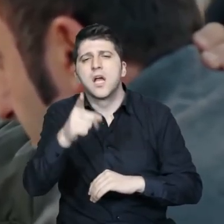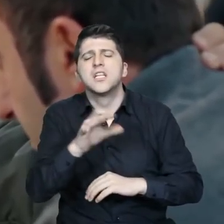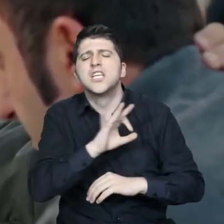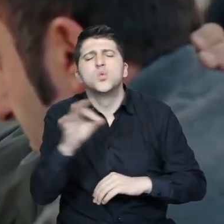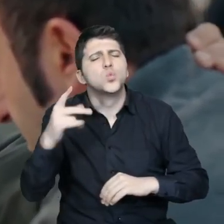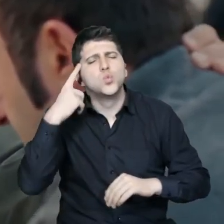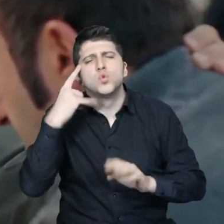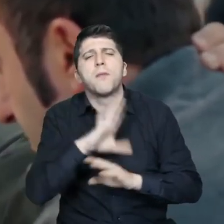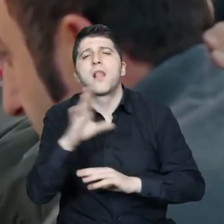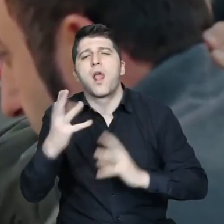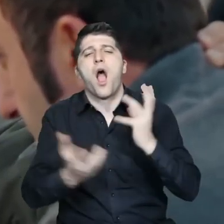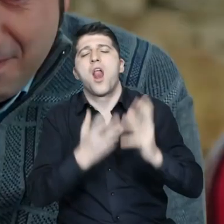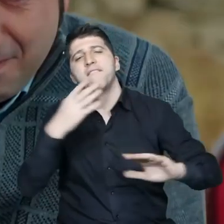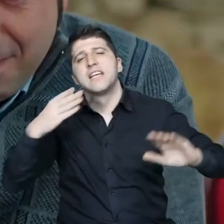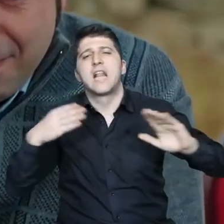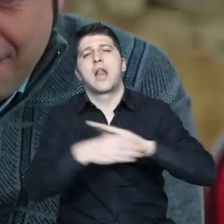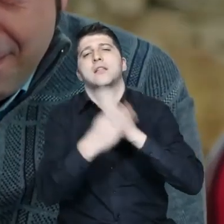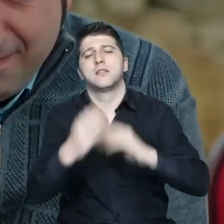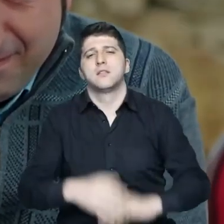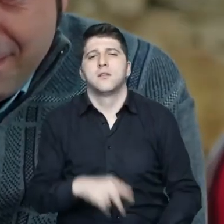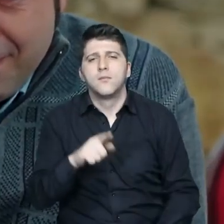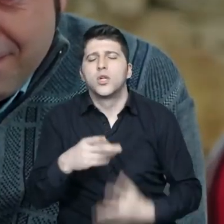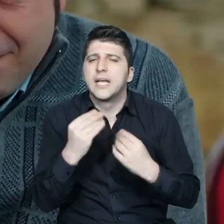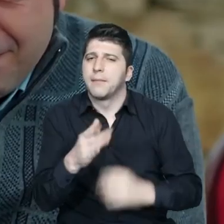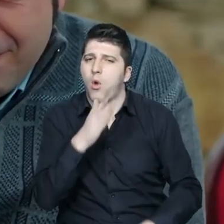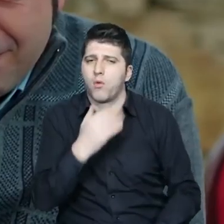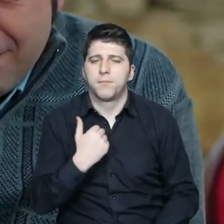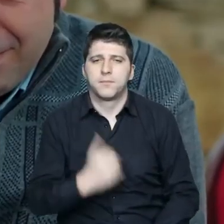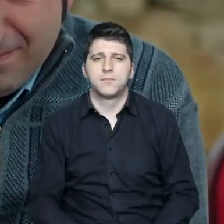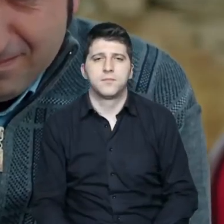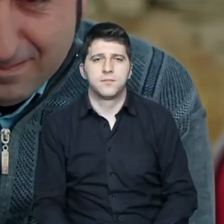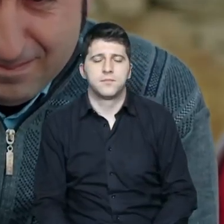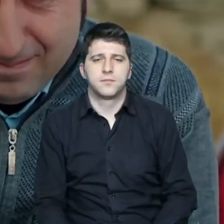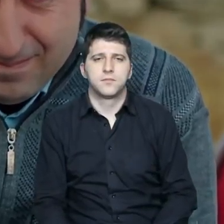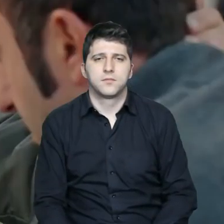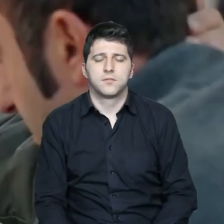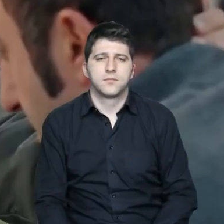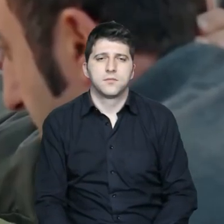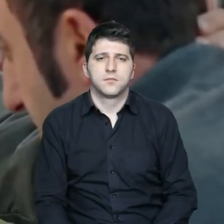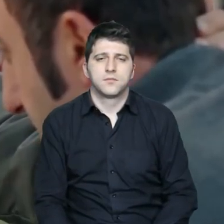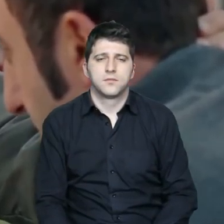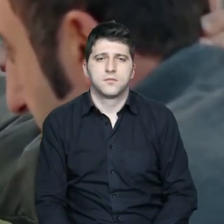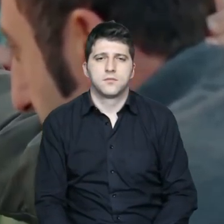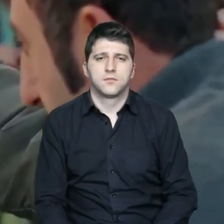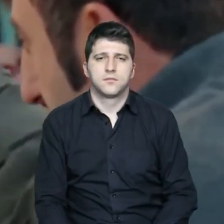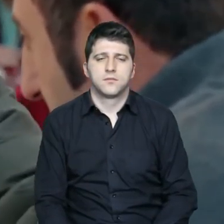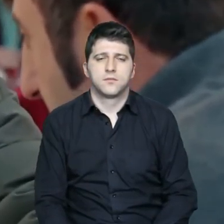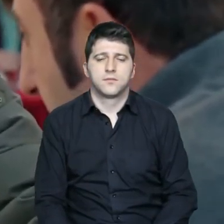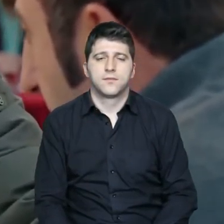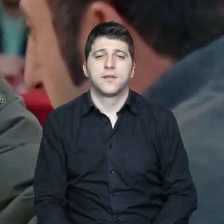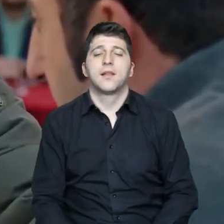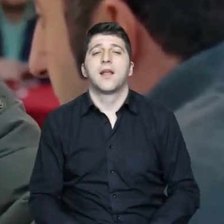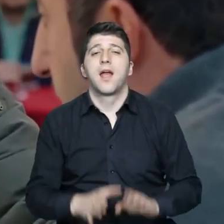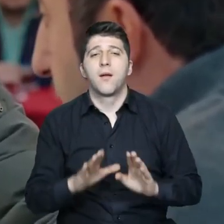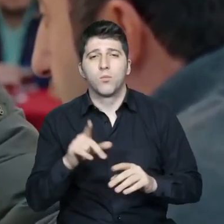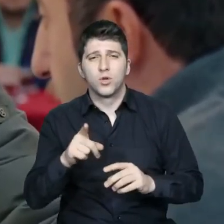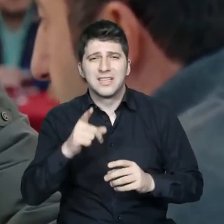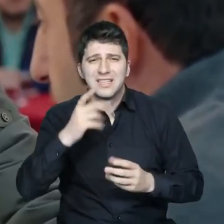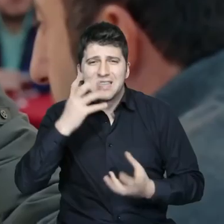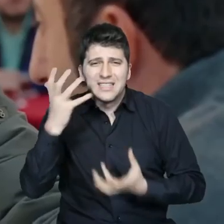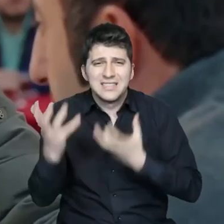kırpmadan alevlere atardın kendini. Bunu çok iyi biliyorum. Başını sevdi. Ya hem bu